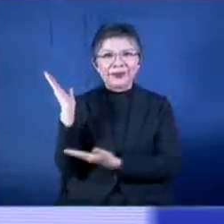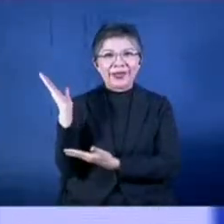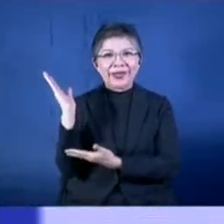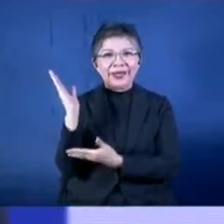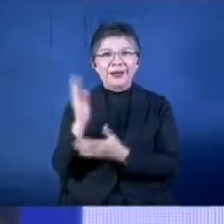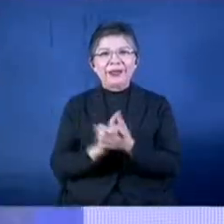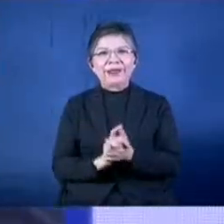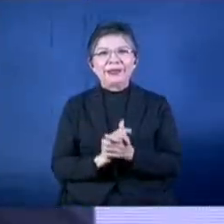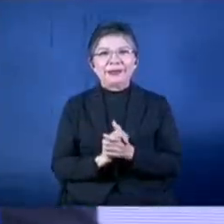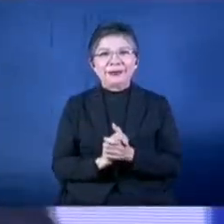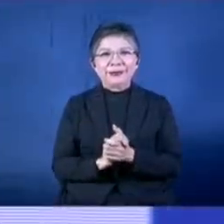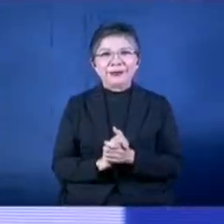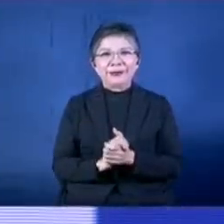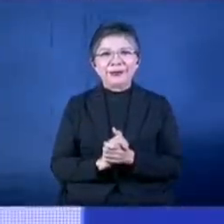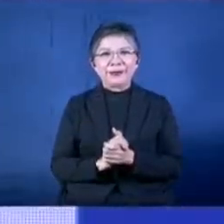Selamat datang Bapak,